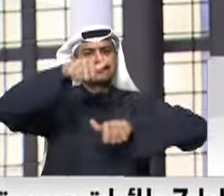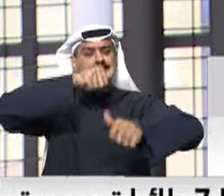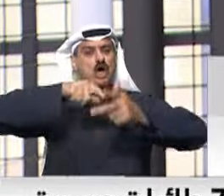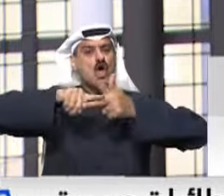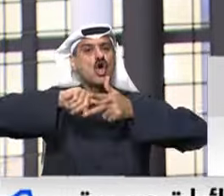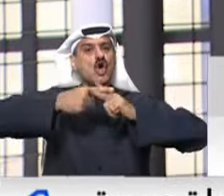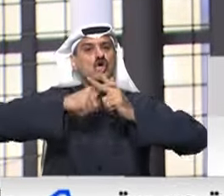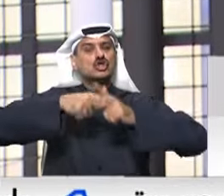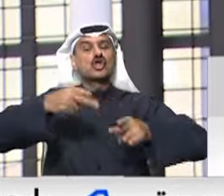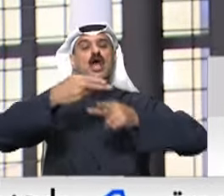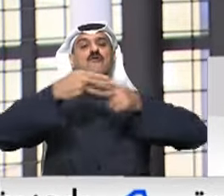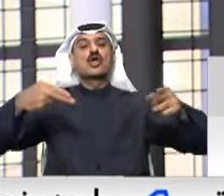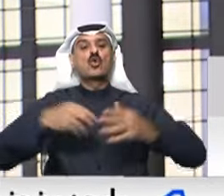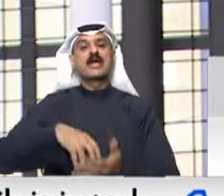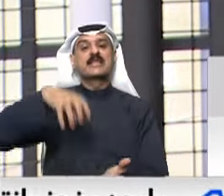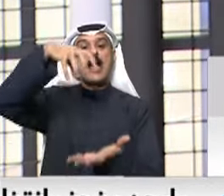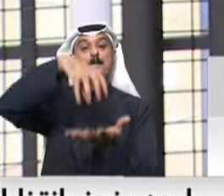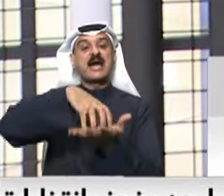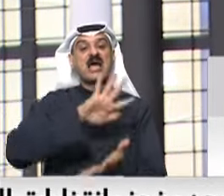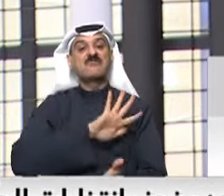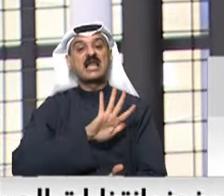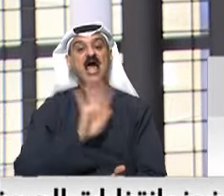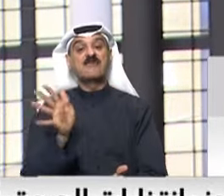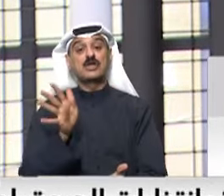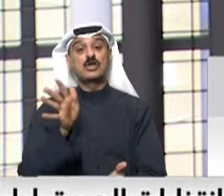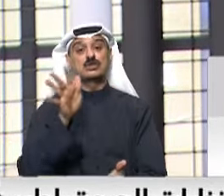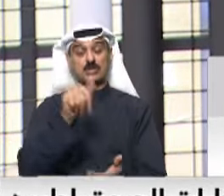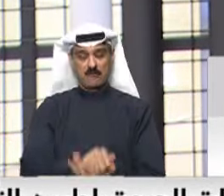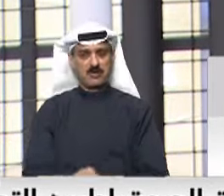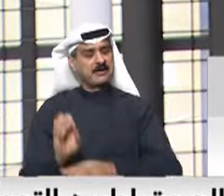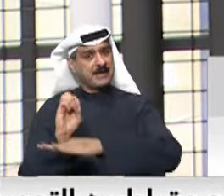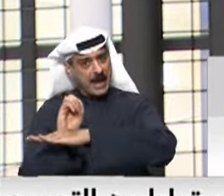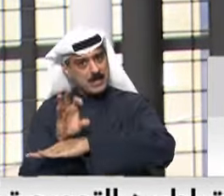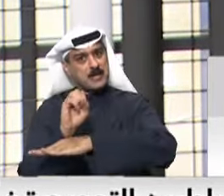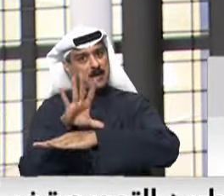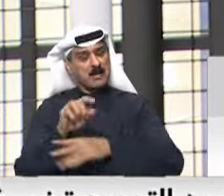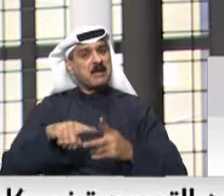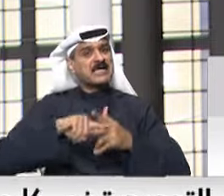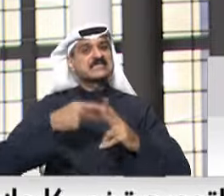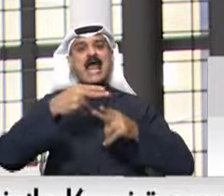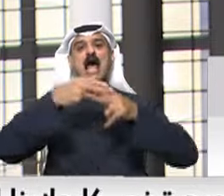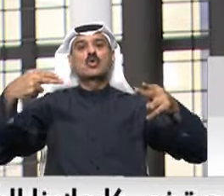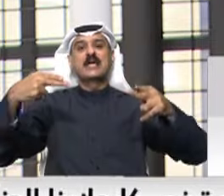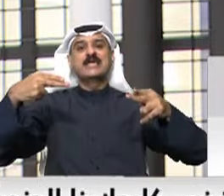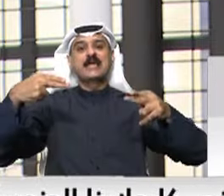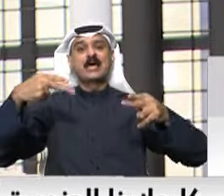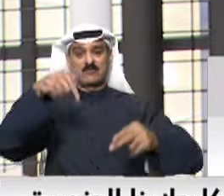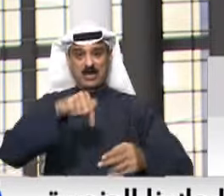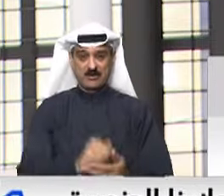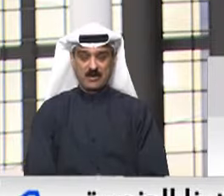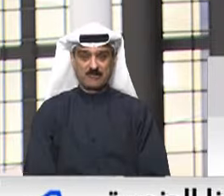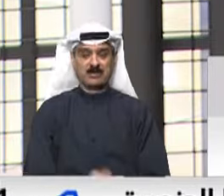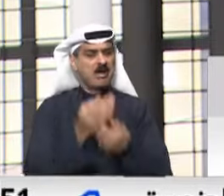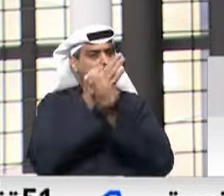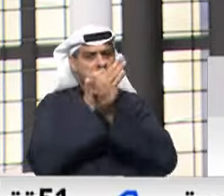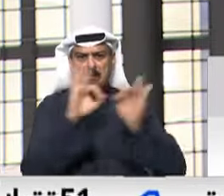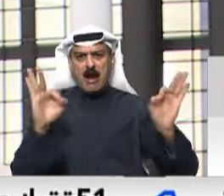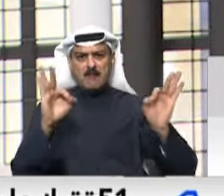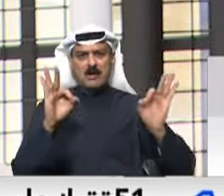مجمع الأفينيوز علشان نسوق للمنتج الوطني الكويتي في جميع